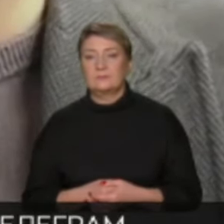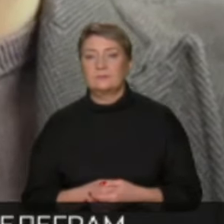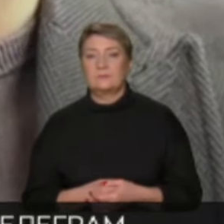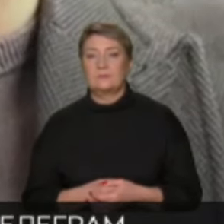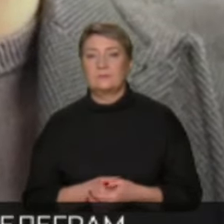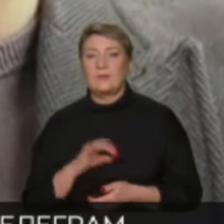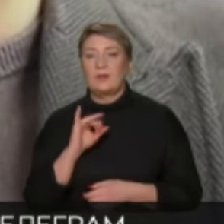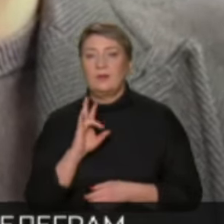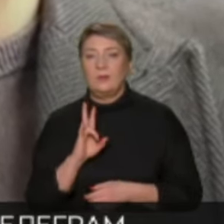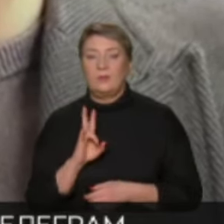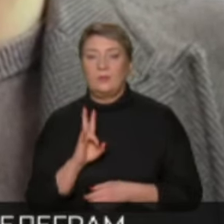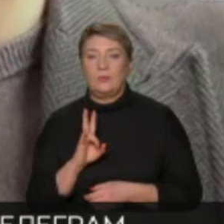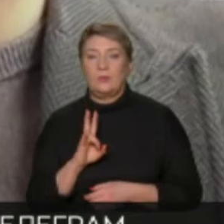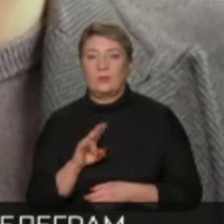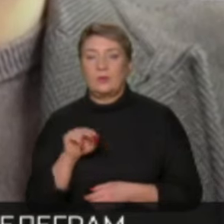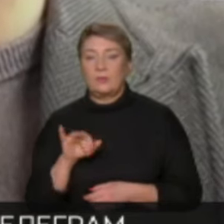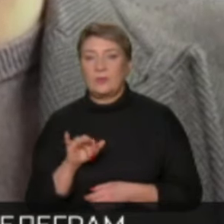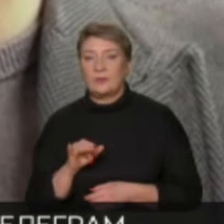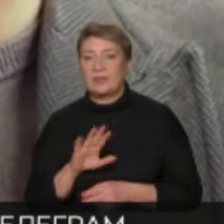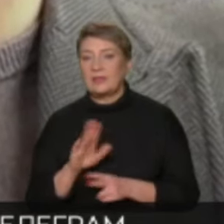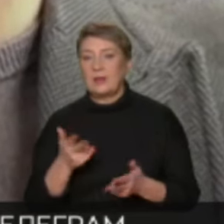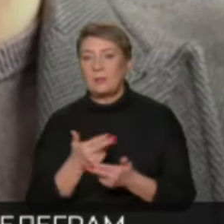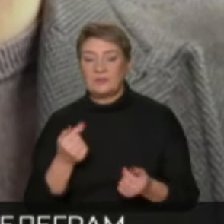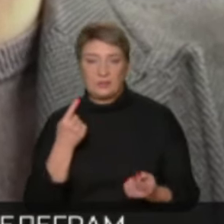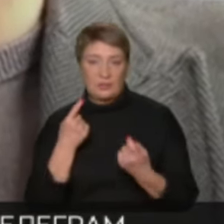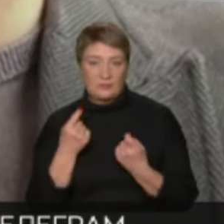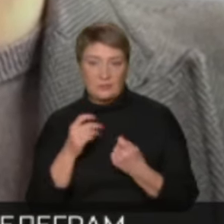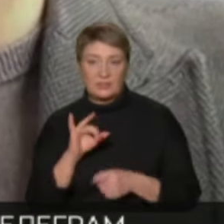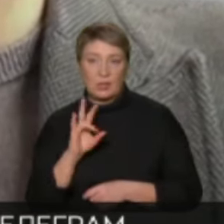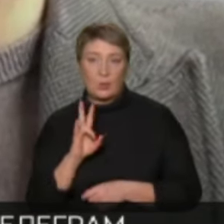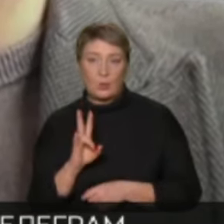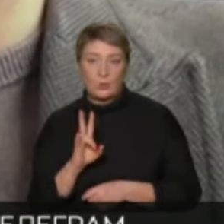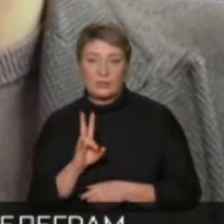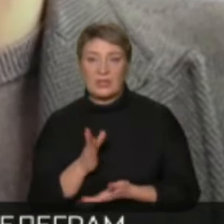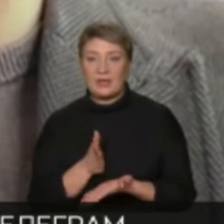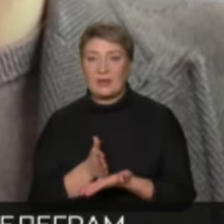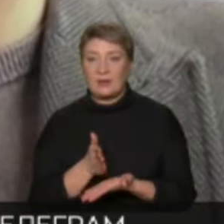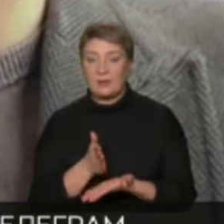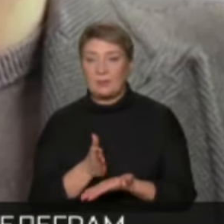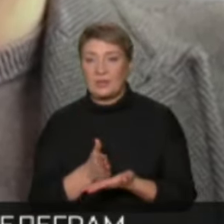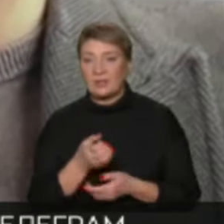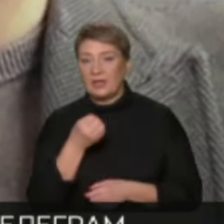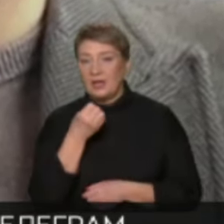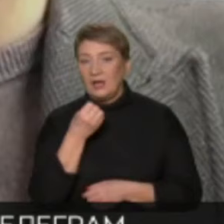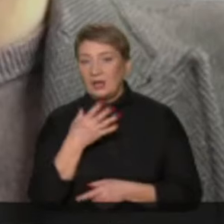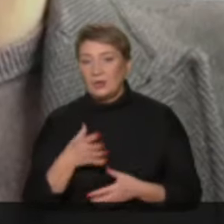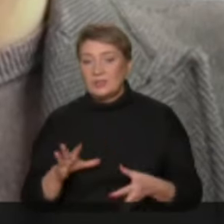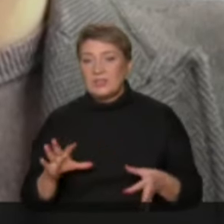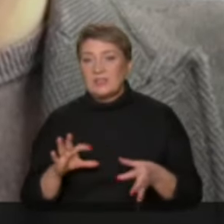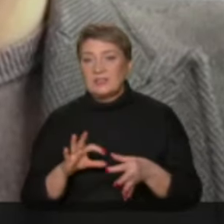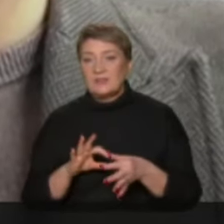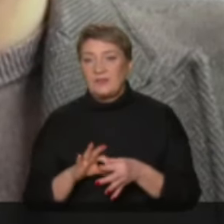Он по неподтвержденной информации он имеет хорошие связи, близкие связи